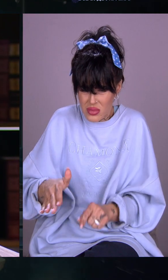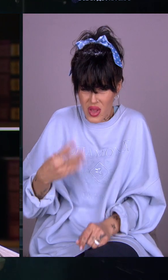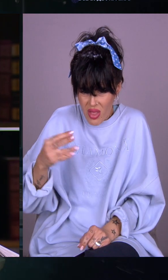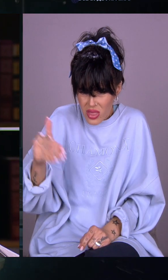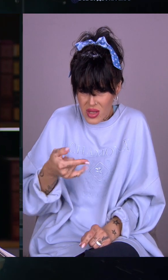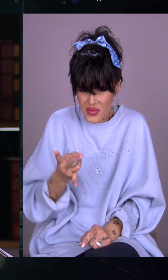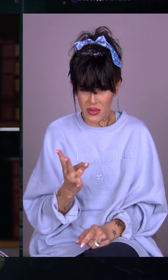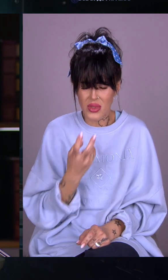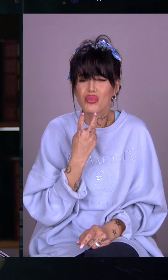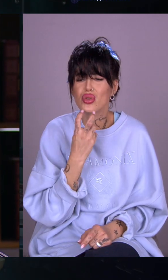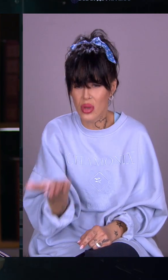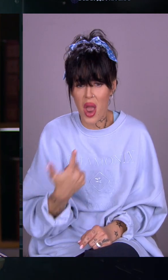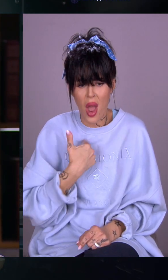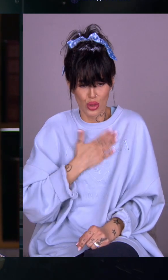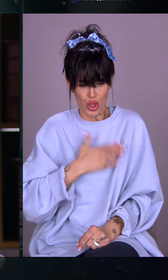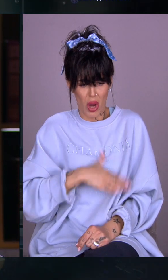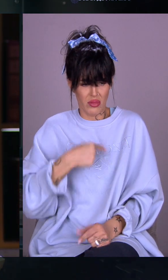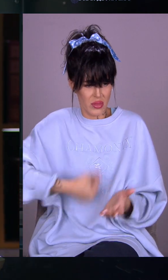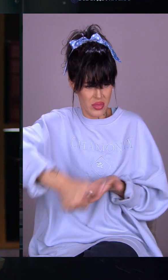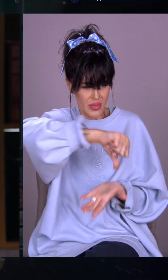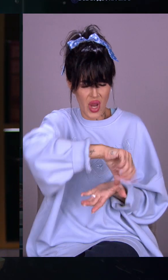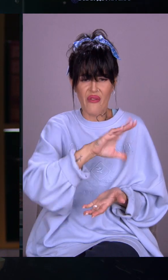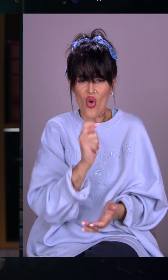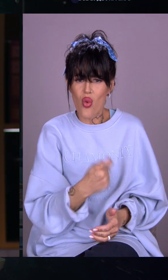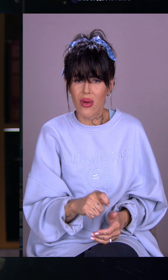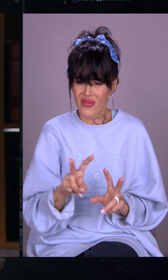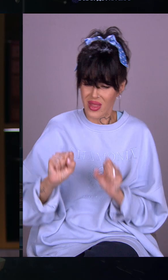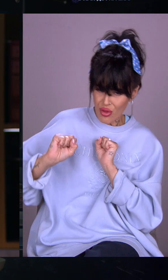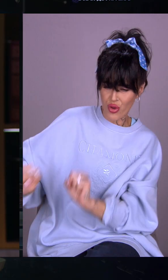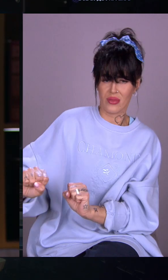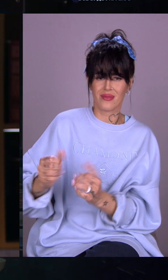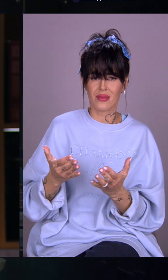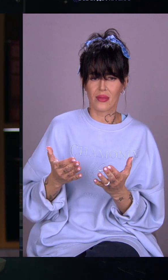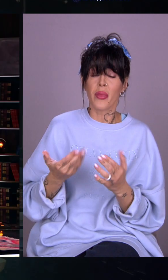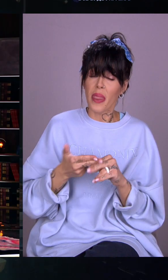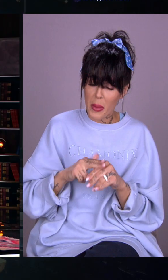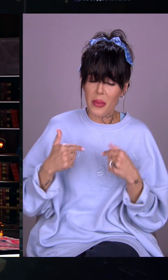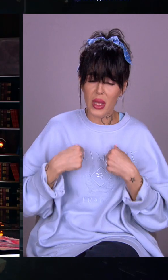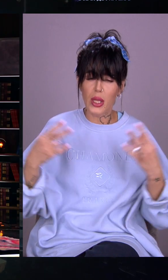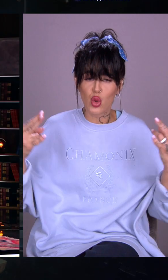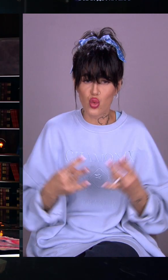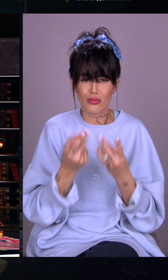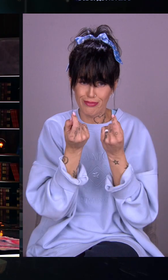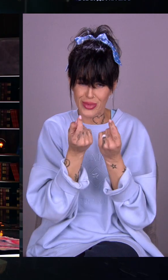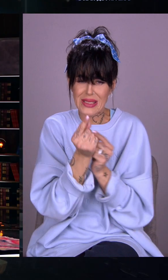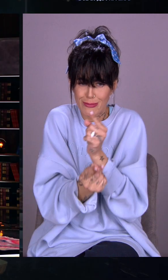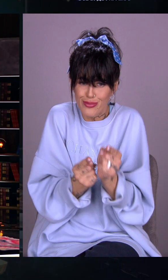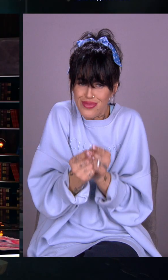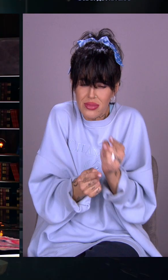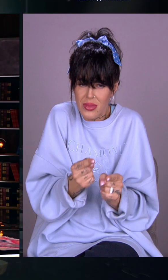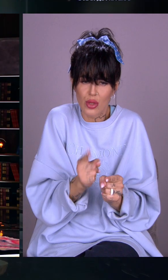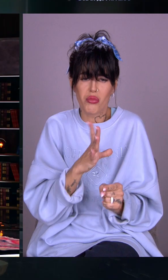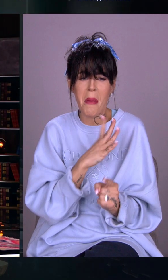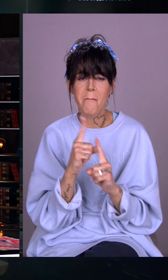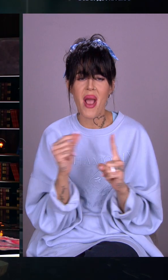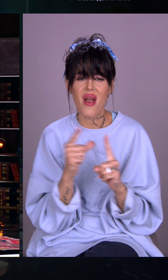зрозуміли з Любою з команди, зрозуміло, що нам важливо адвокація змін, бо треба такі правила гри, коли військовим